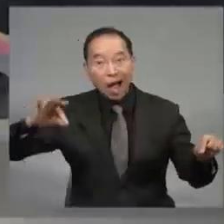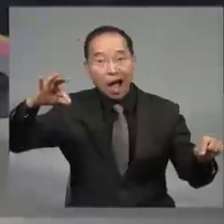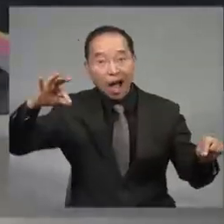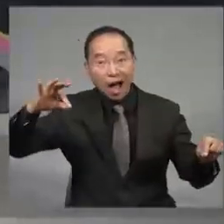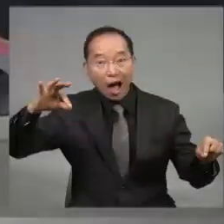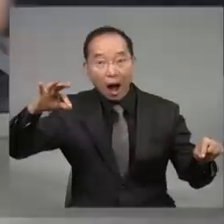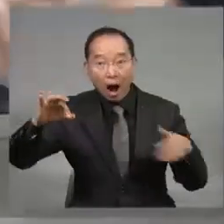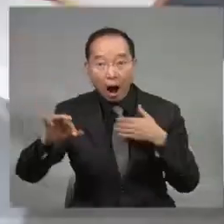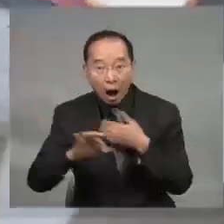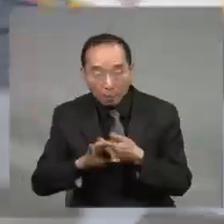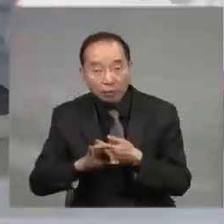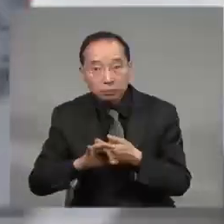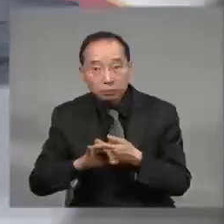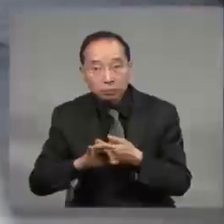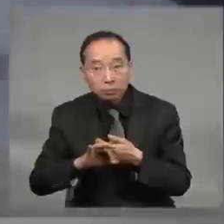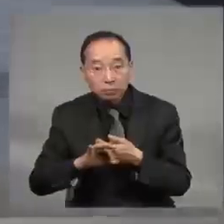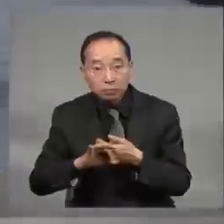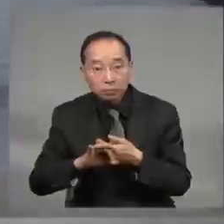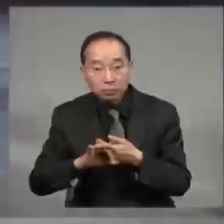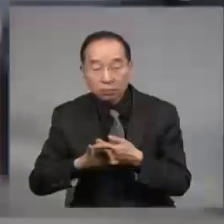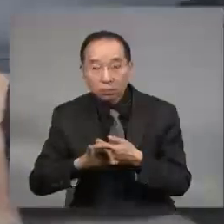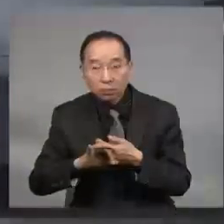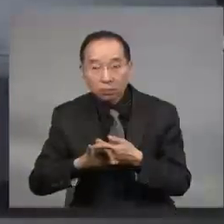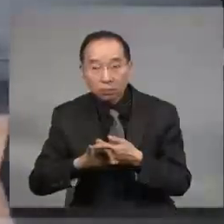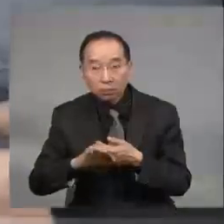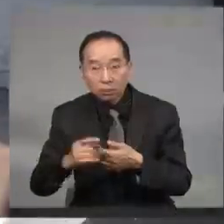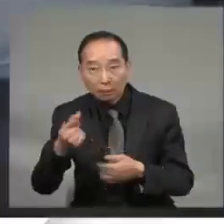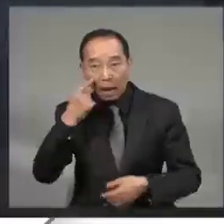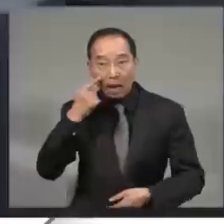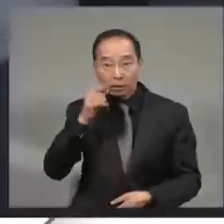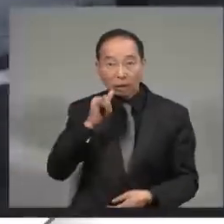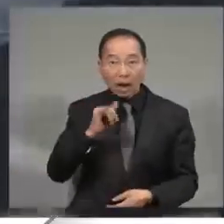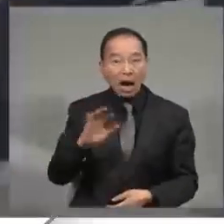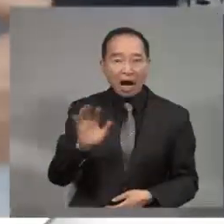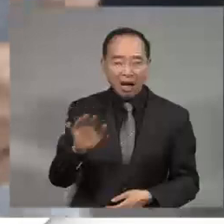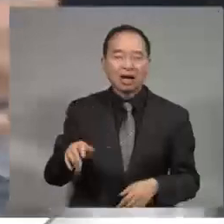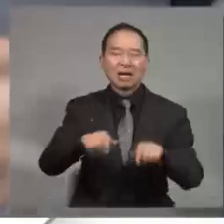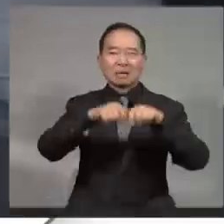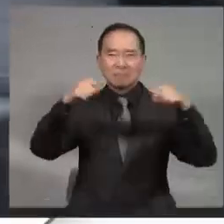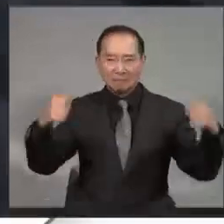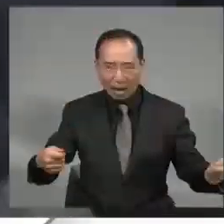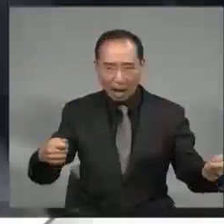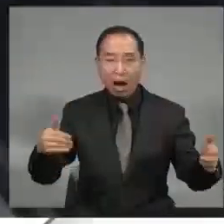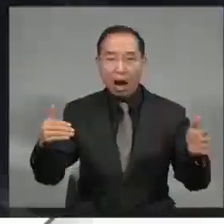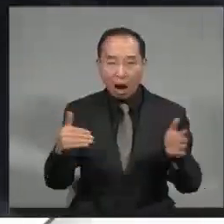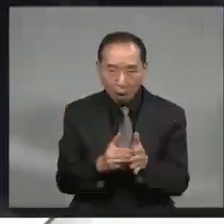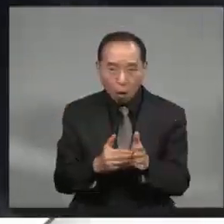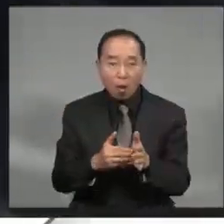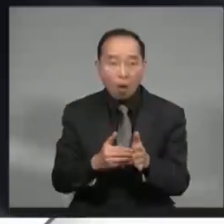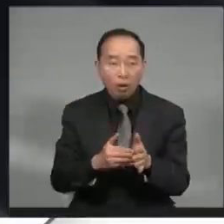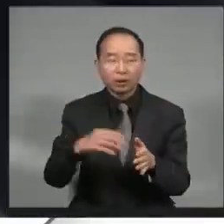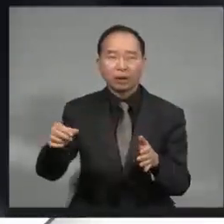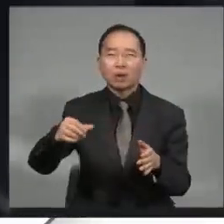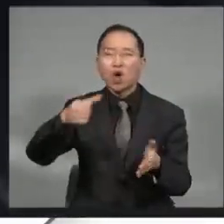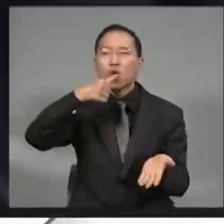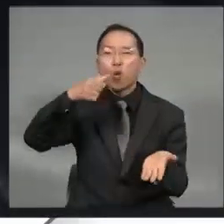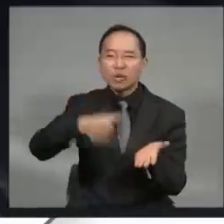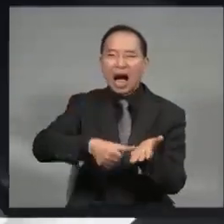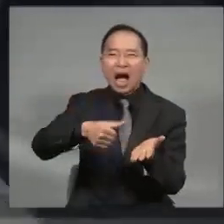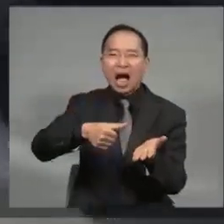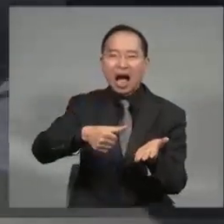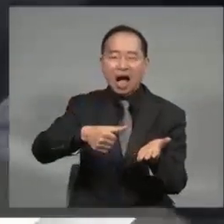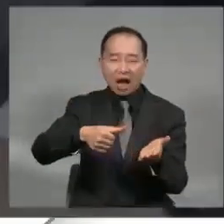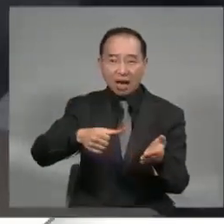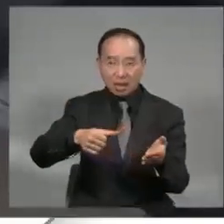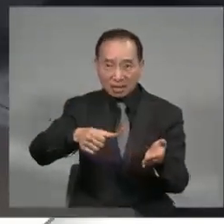바로 나는 저거는 그런 표시는 나지 않지만 저거 같은 경우는 붙이고 나서 사전투표 관리관 도장으로 봉인까지 합니다. 아, 네.